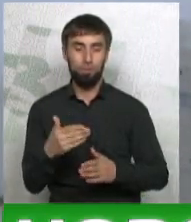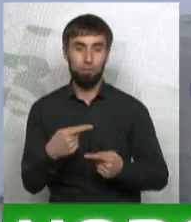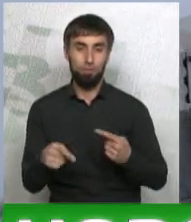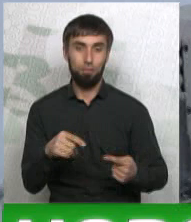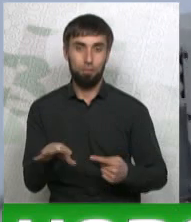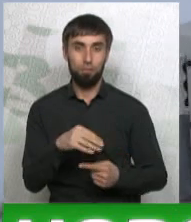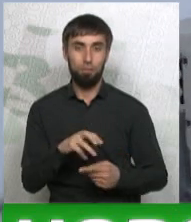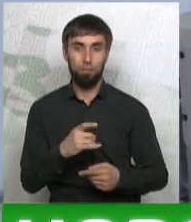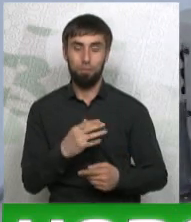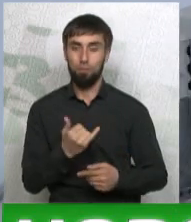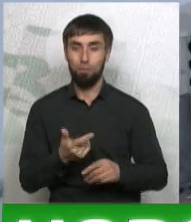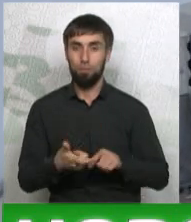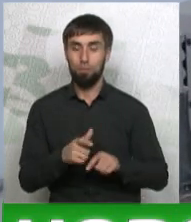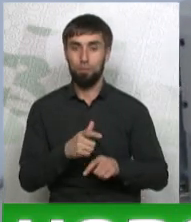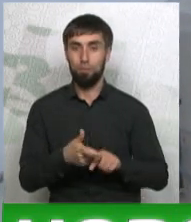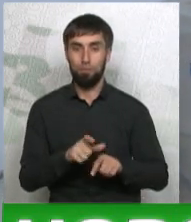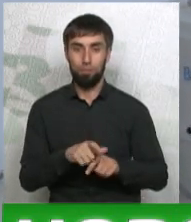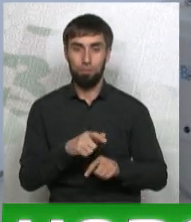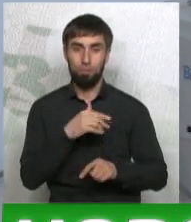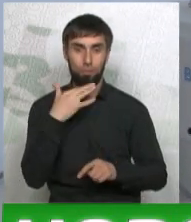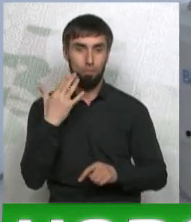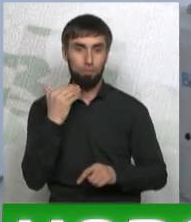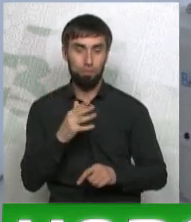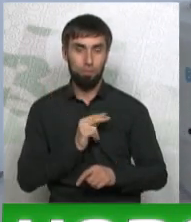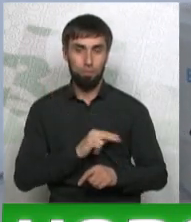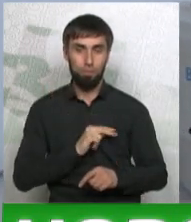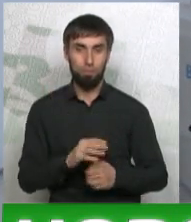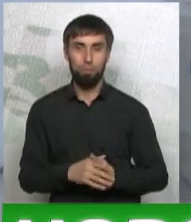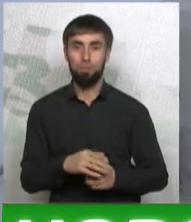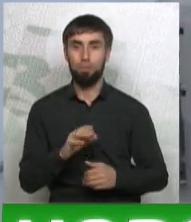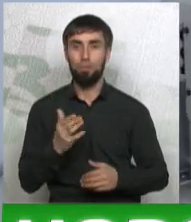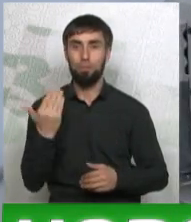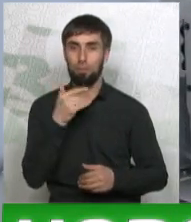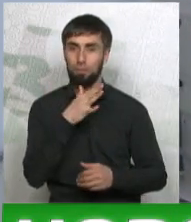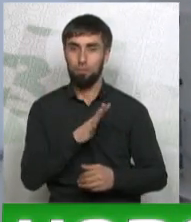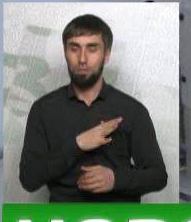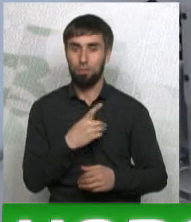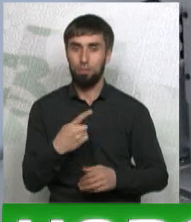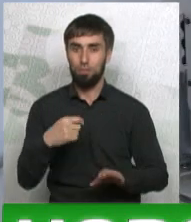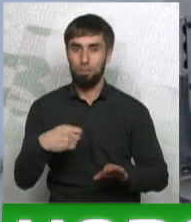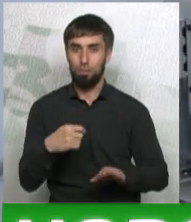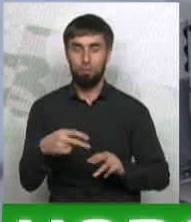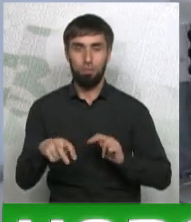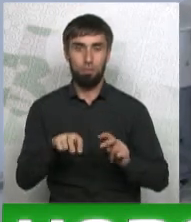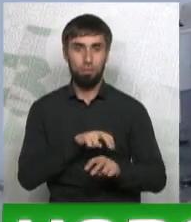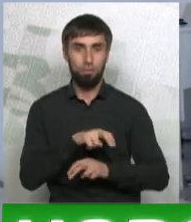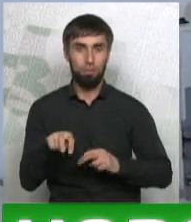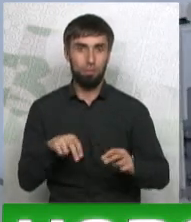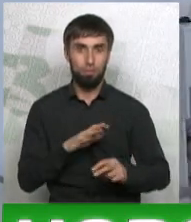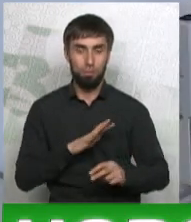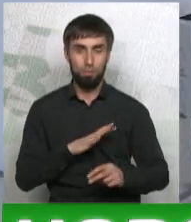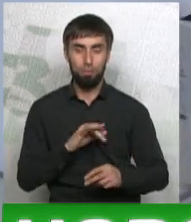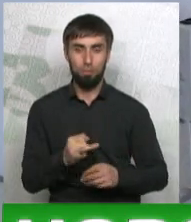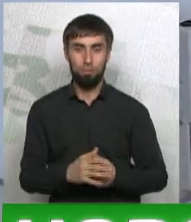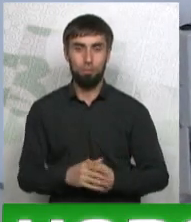нам намного легче будет шить, работать, свою работу делать. А то приходилось задерживаться, пока одна оттуда